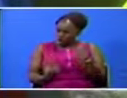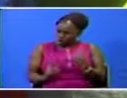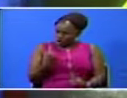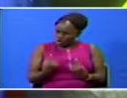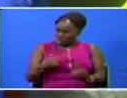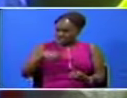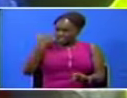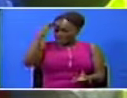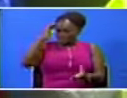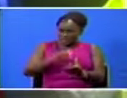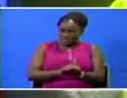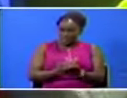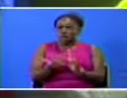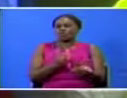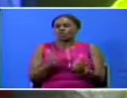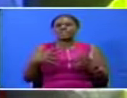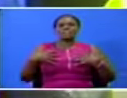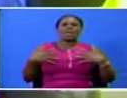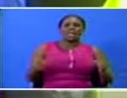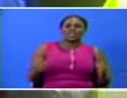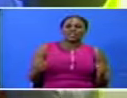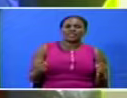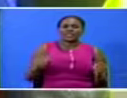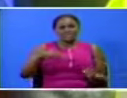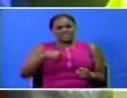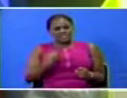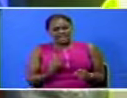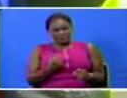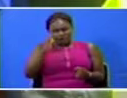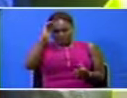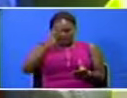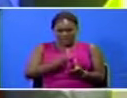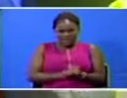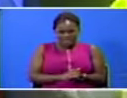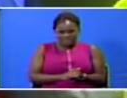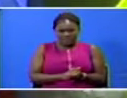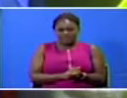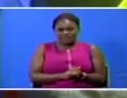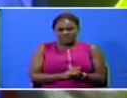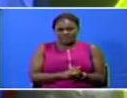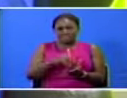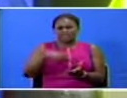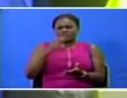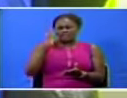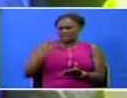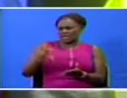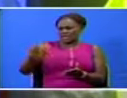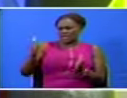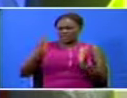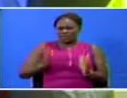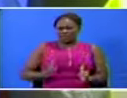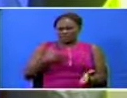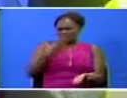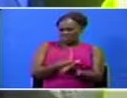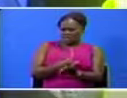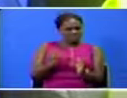always believe that competition is health. So kwa hivyo pia na mimi niliamini hawa watu wa Kamagut zaidi. Mimi si kuona mtu yoyote ambayo hako na pesa